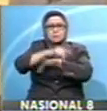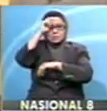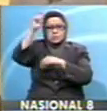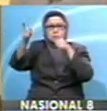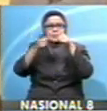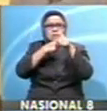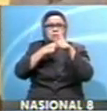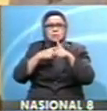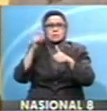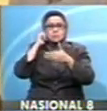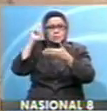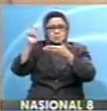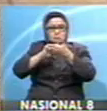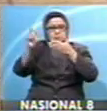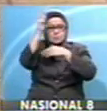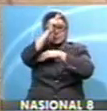dahulu